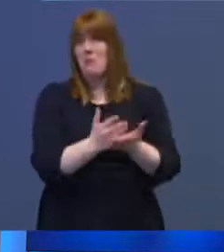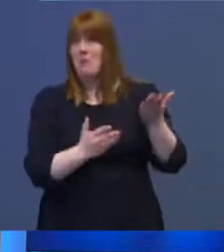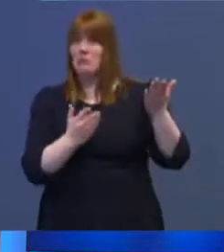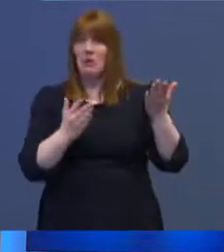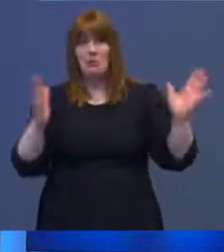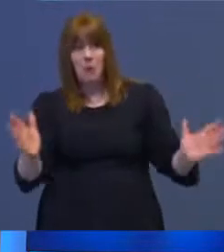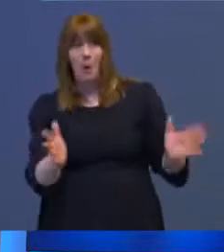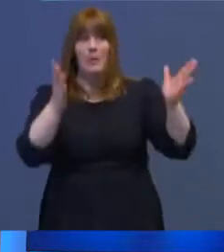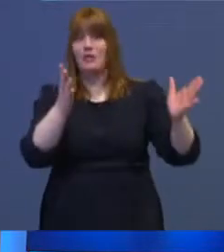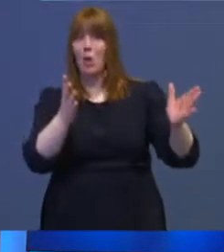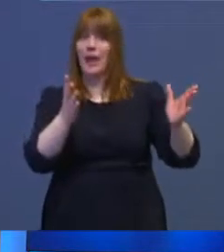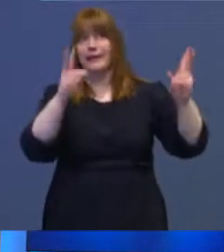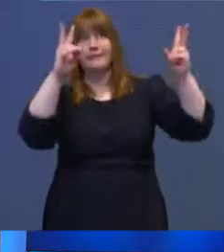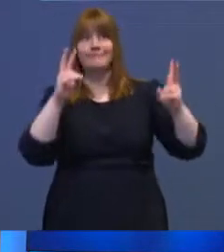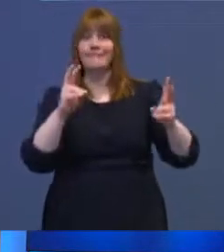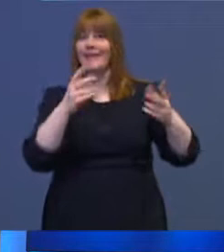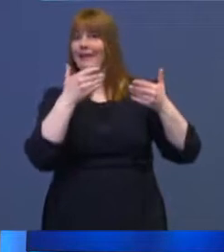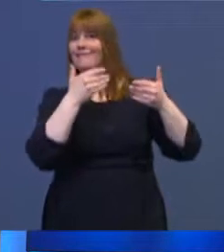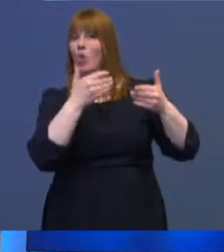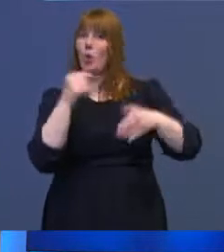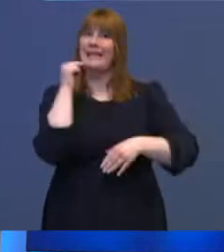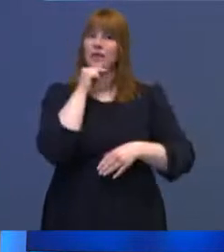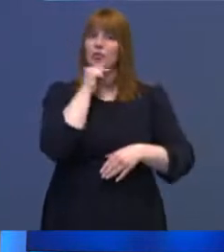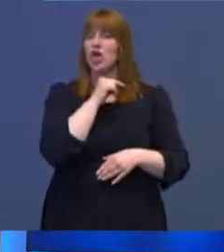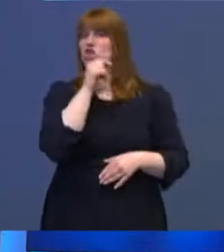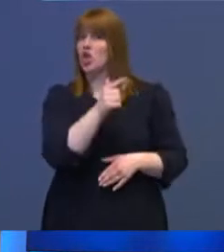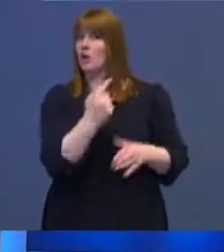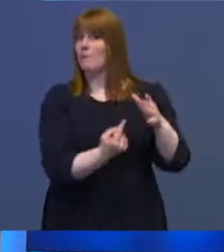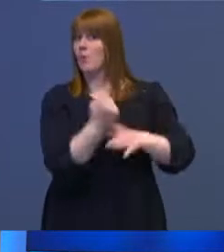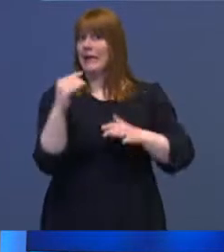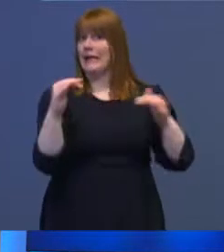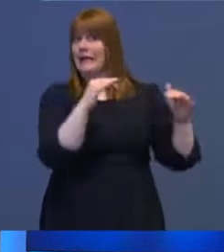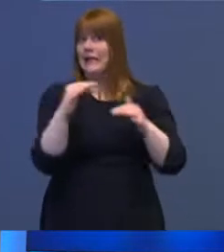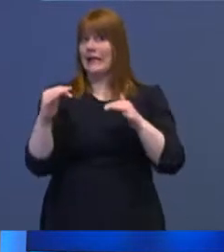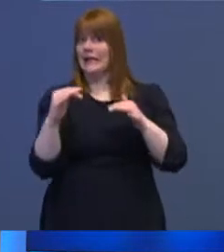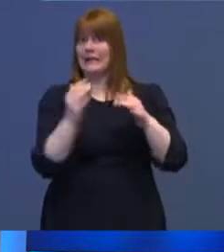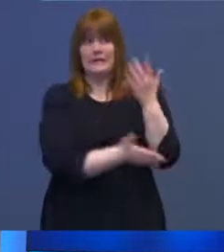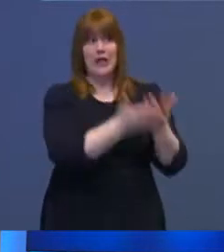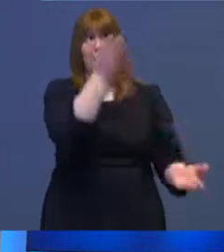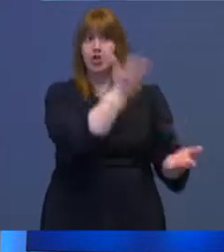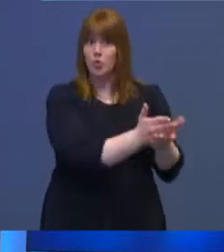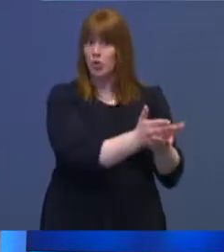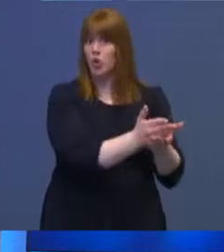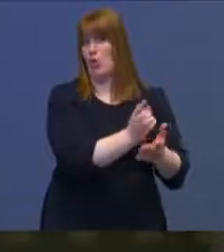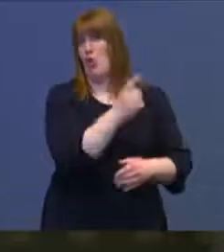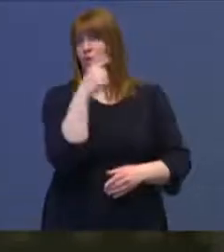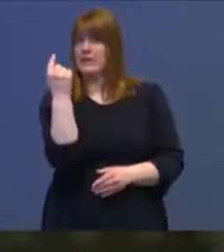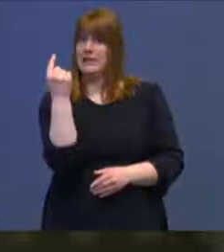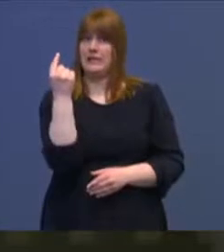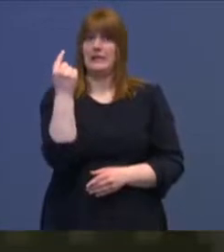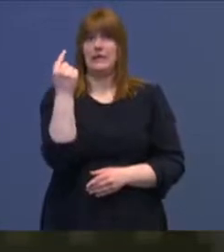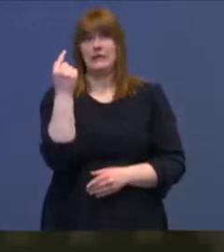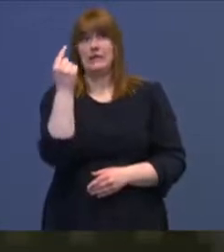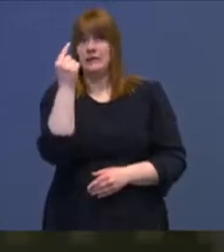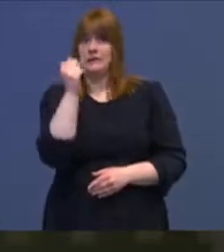et forhold til Russland fordi denne krigen kanskje på et eller annet tidspunkt måtte ha slutt, og man skal en gang